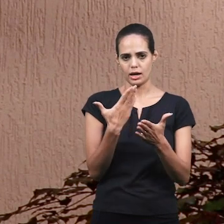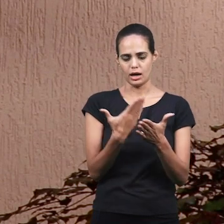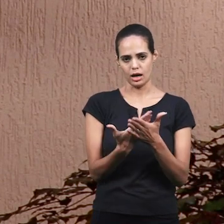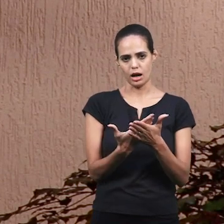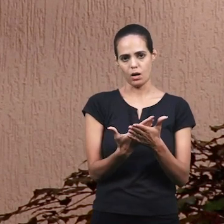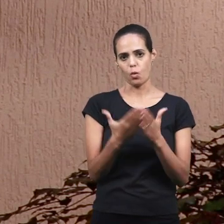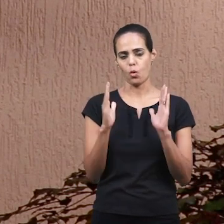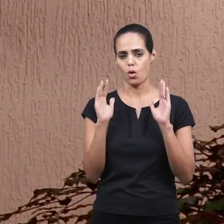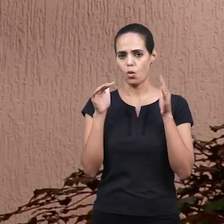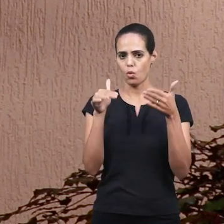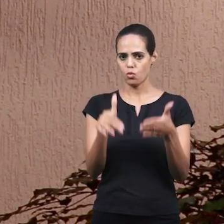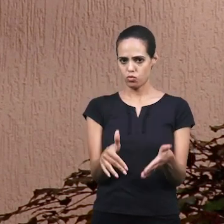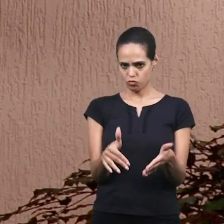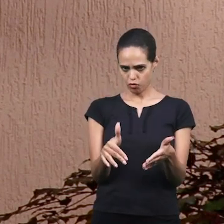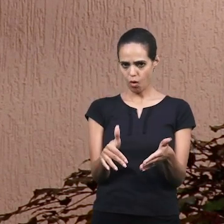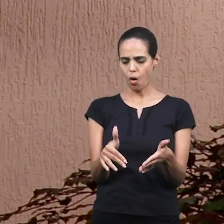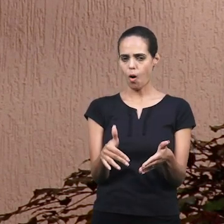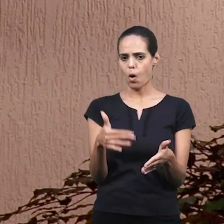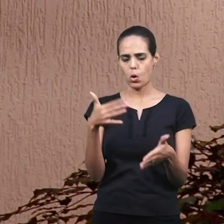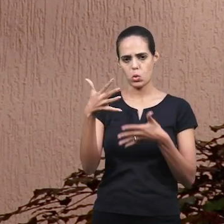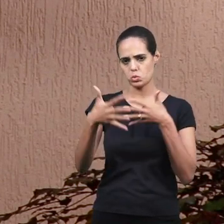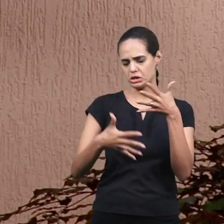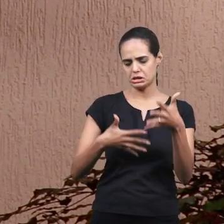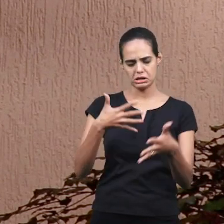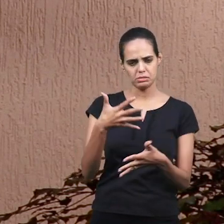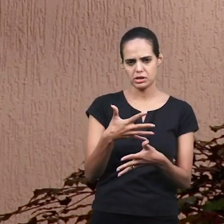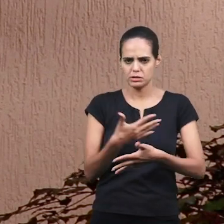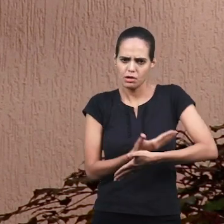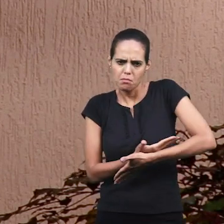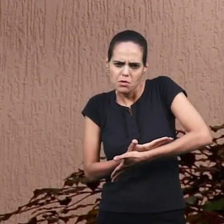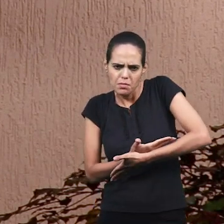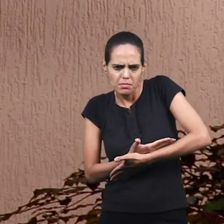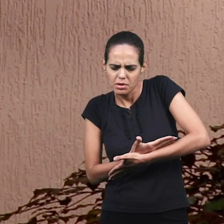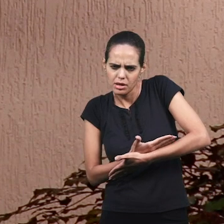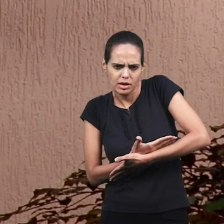sourds. Il n'y a pas l'étude des